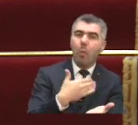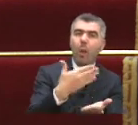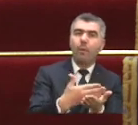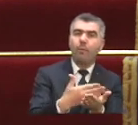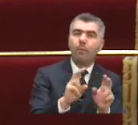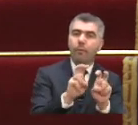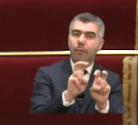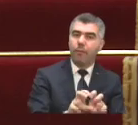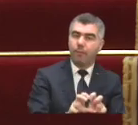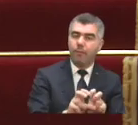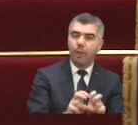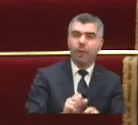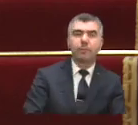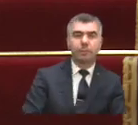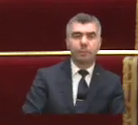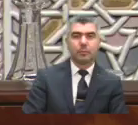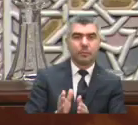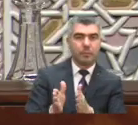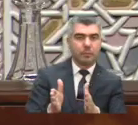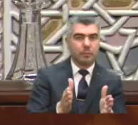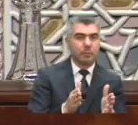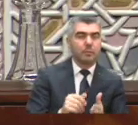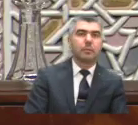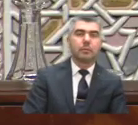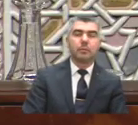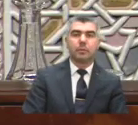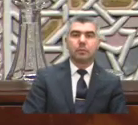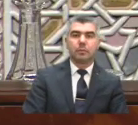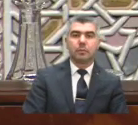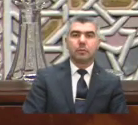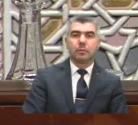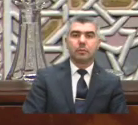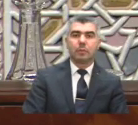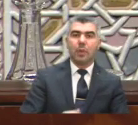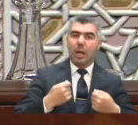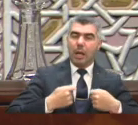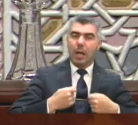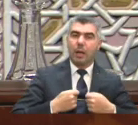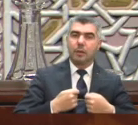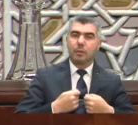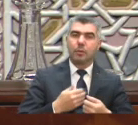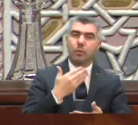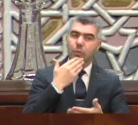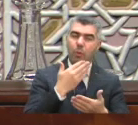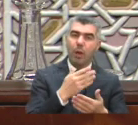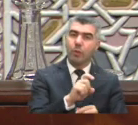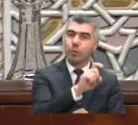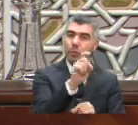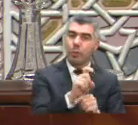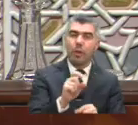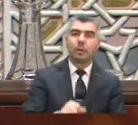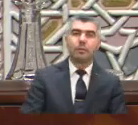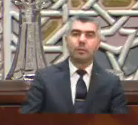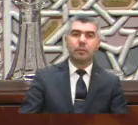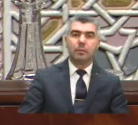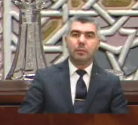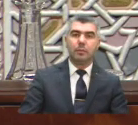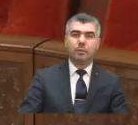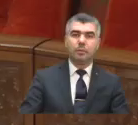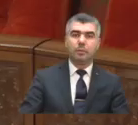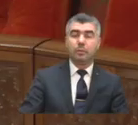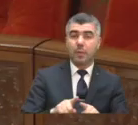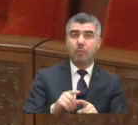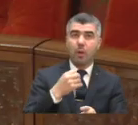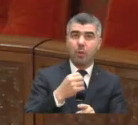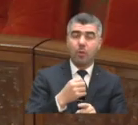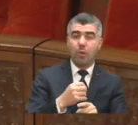الظاهرة؟ تفضل سيد الوزير. الرئيس السيد النائب المحترم، كنشكرك على هذا السؤال. يكتب عليك الكذاب اللي غادي